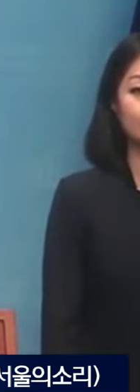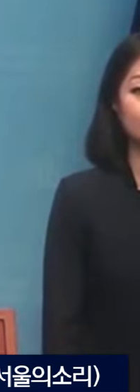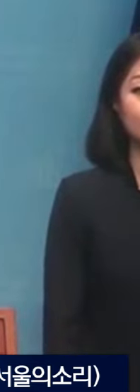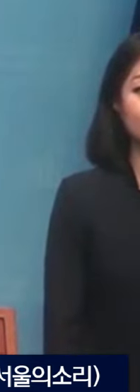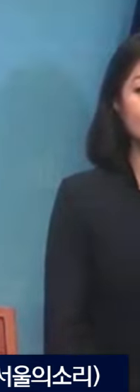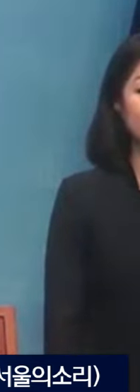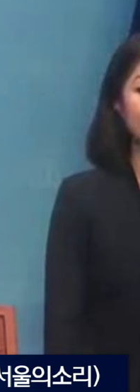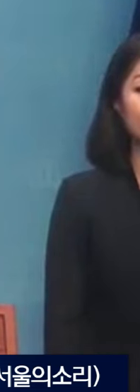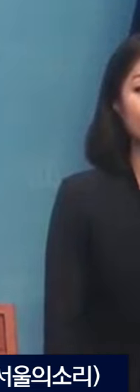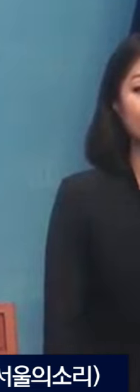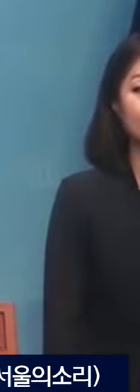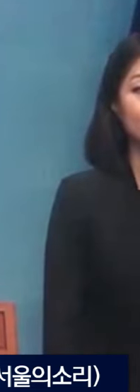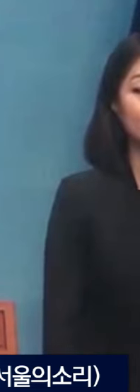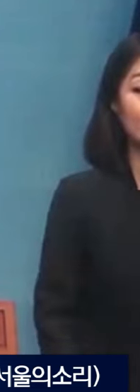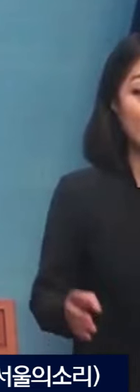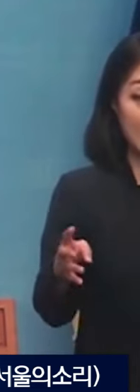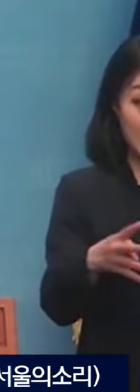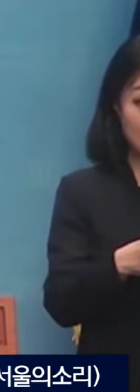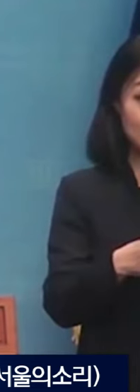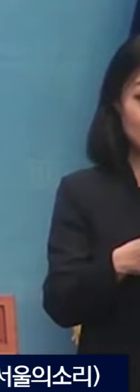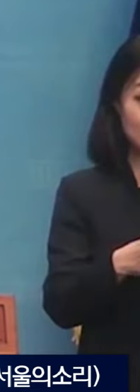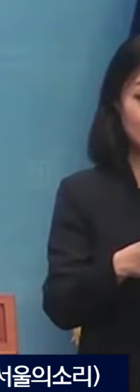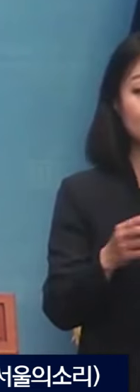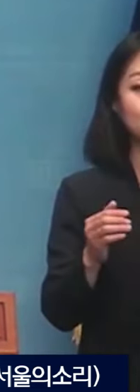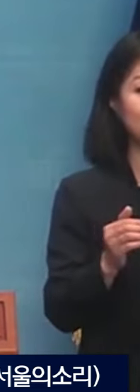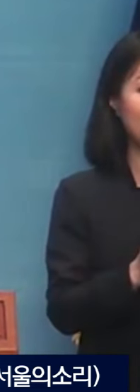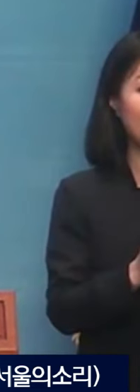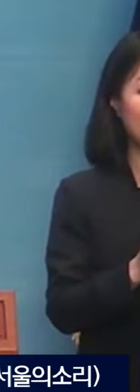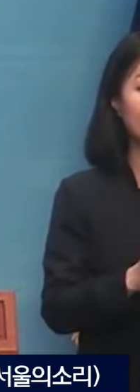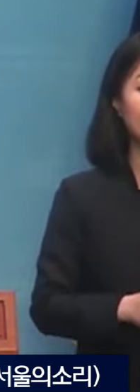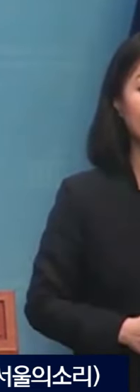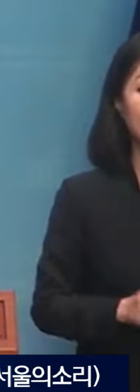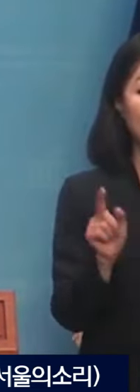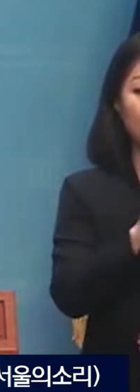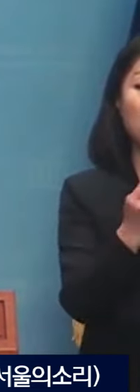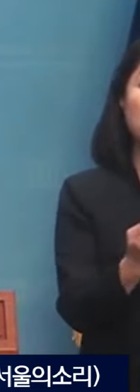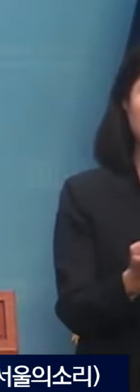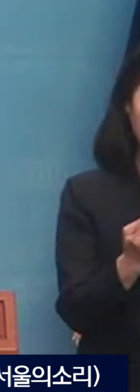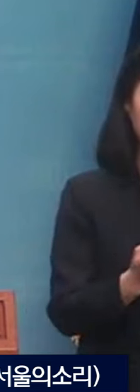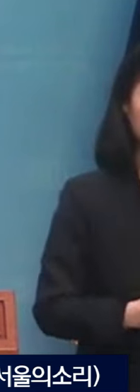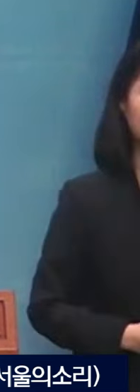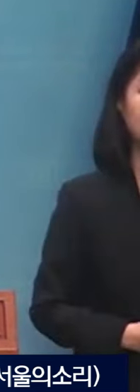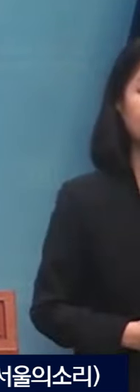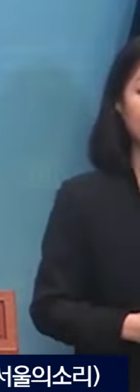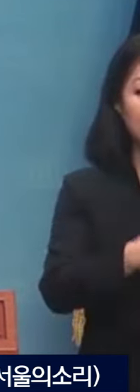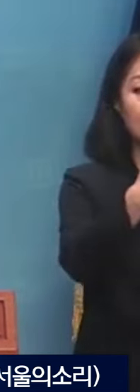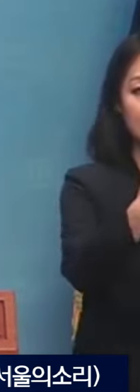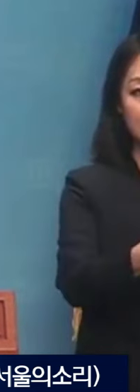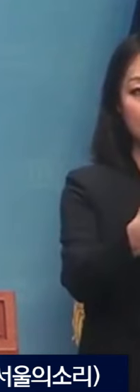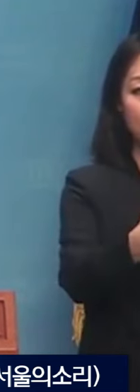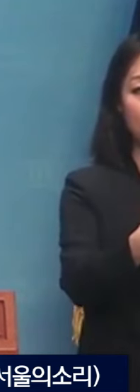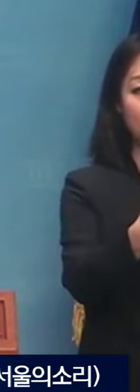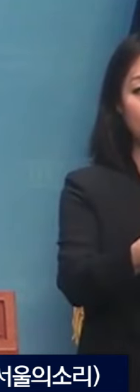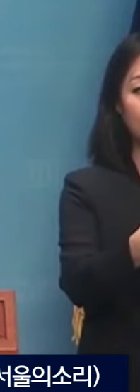네, 이번에 합의에 이르게 된 것은 다른 무엇보다도 이태원